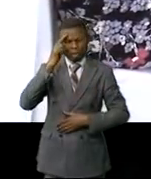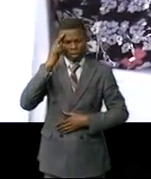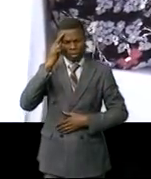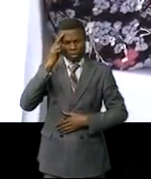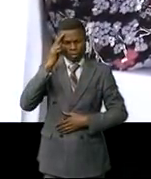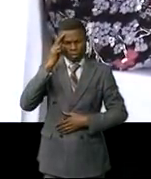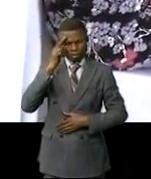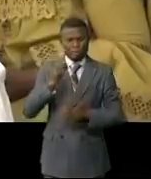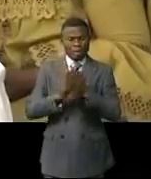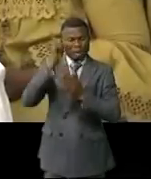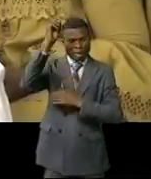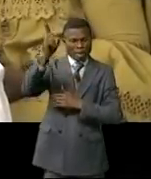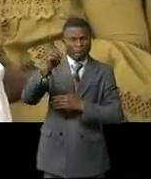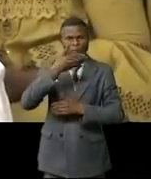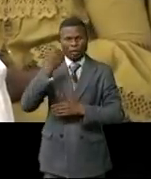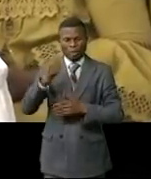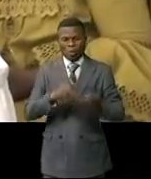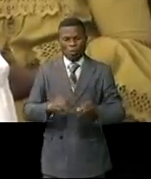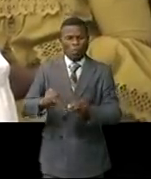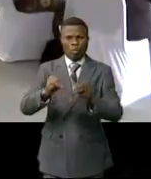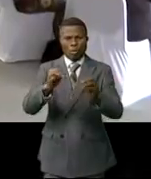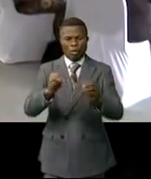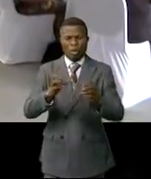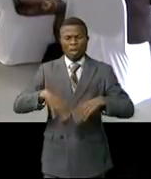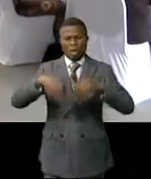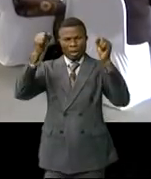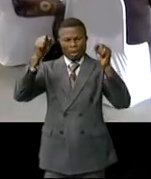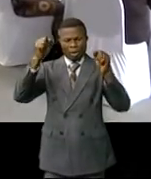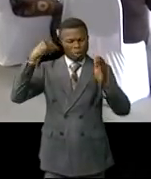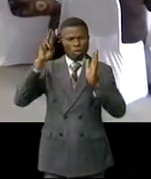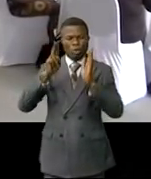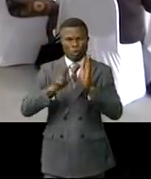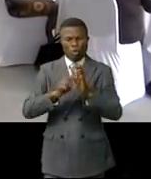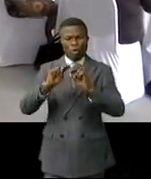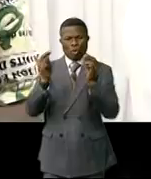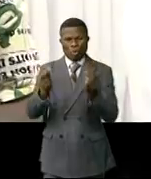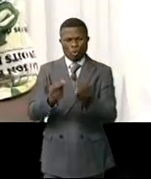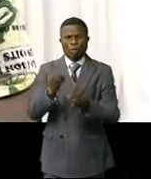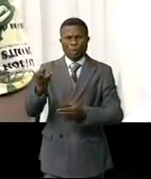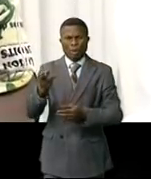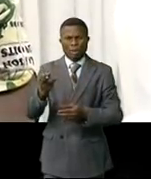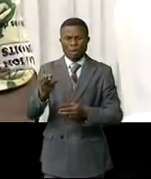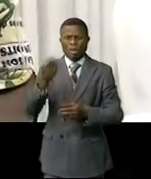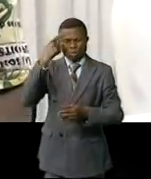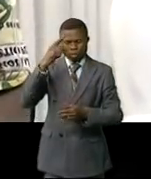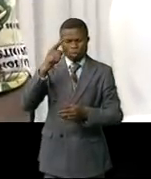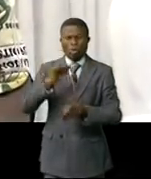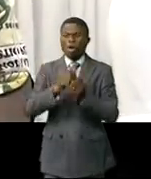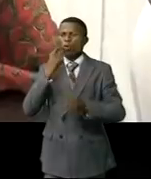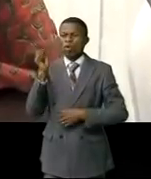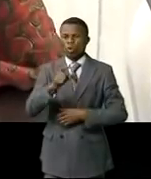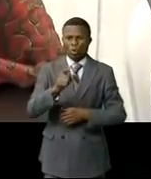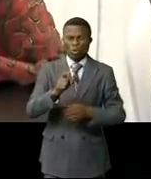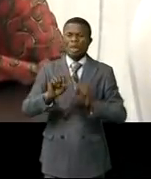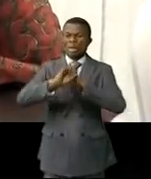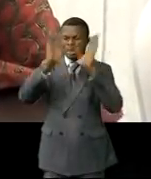l'approche gender washing, un mécanisme d'adaptation de la gouvernance structure FEDGER à la lumière de l'impératif de la